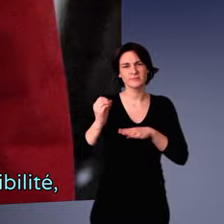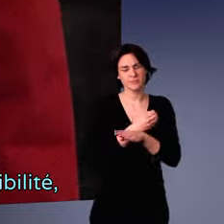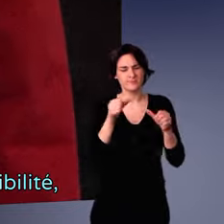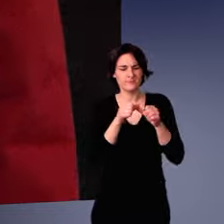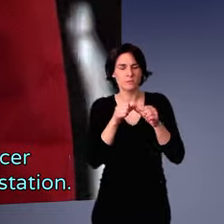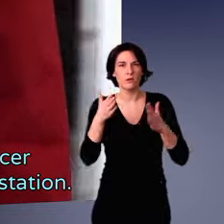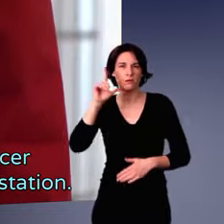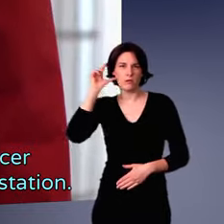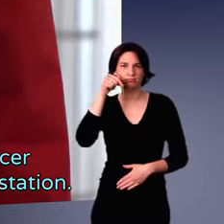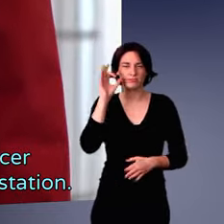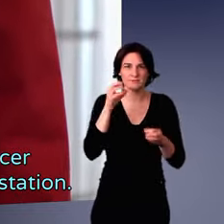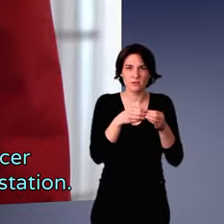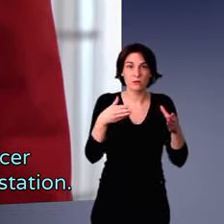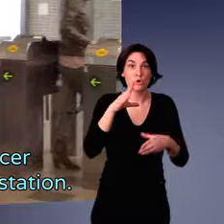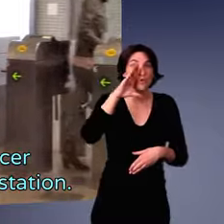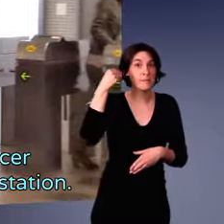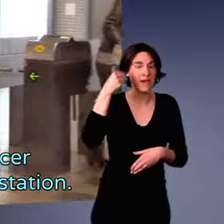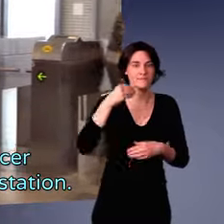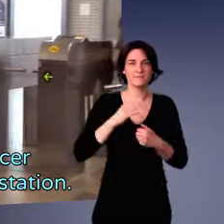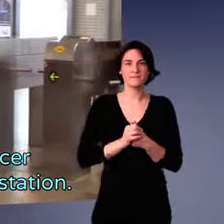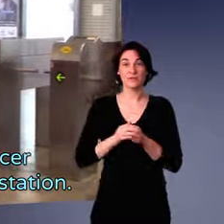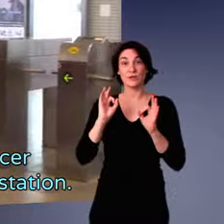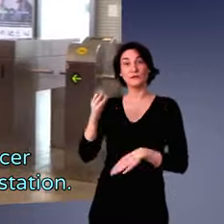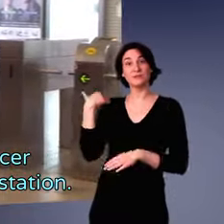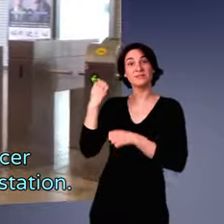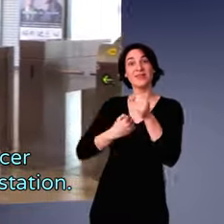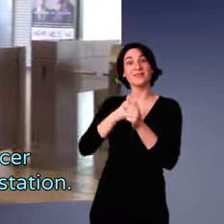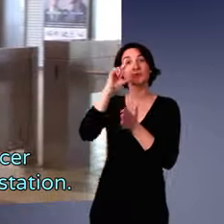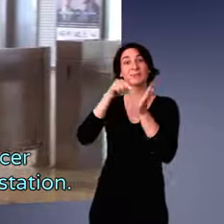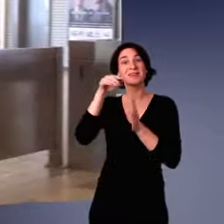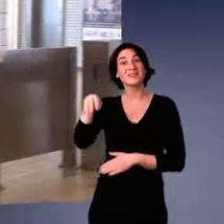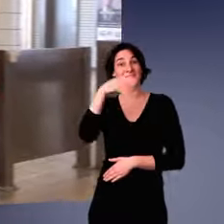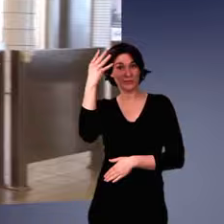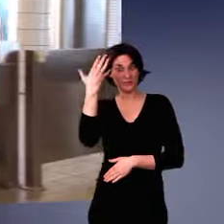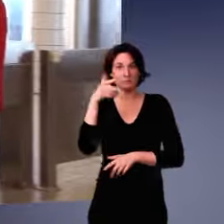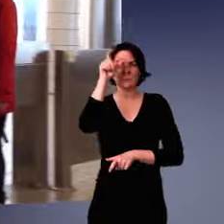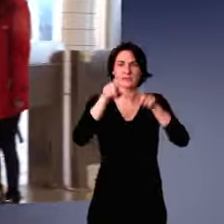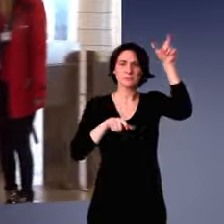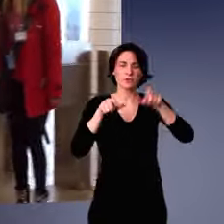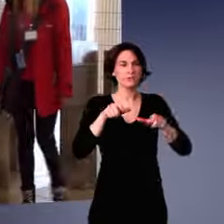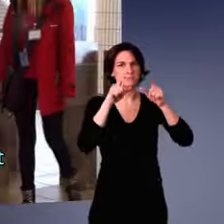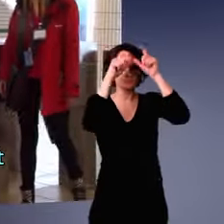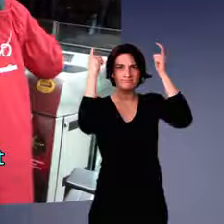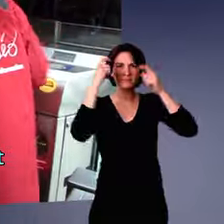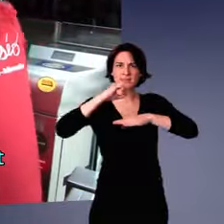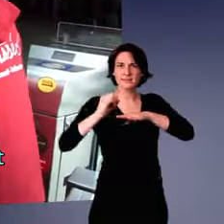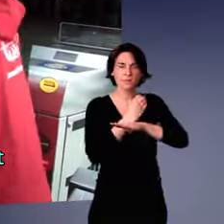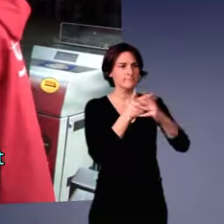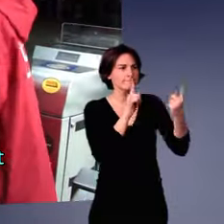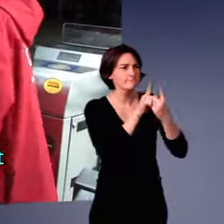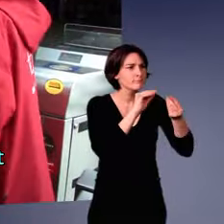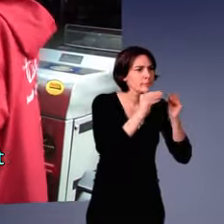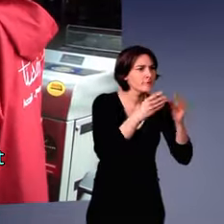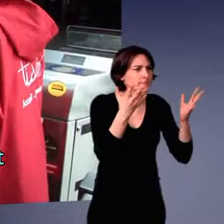d'accessibilité ticoo a décidé de renforcer la présence de ses agents en station depuis début 2014 les équipes